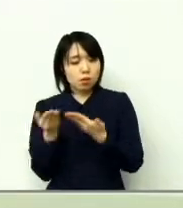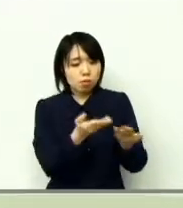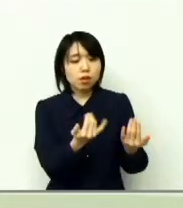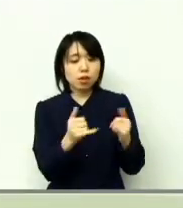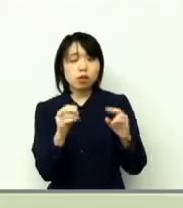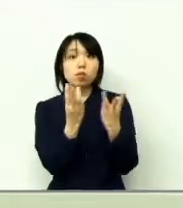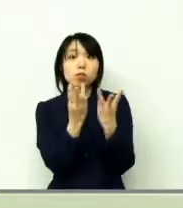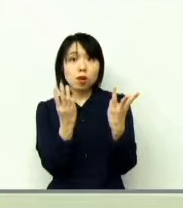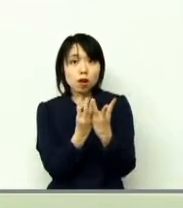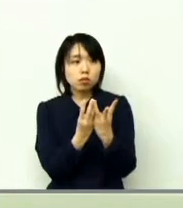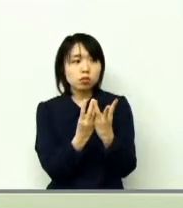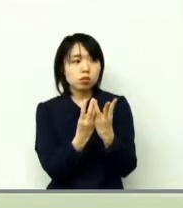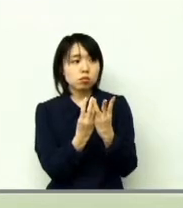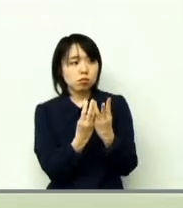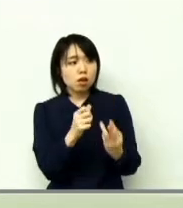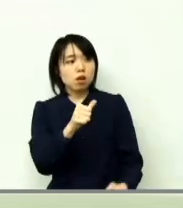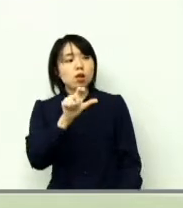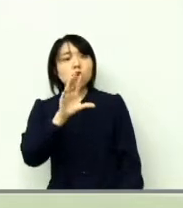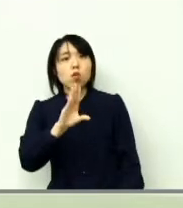59,056人で